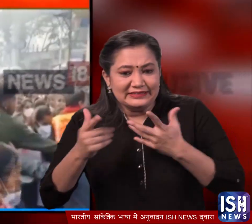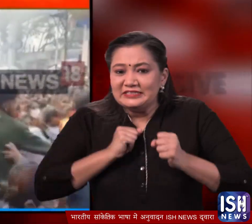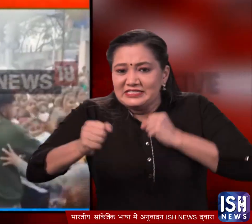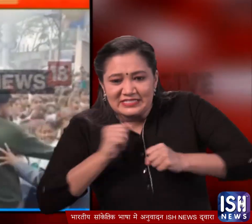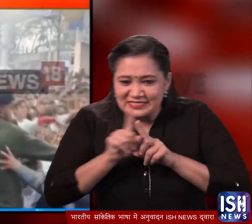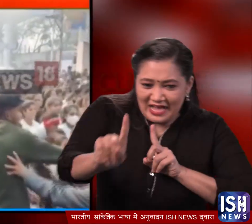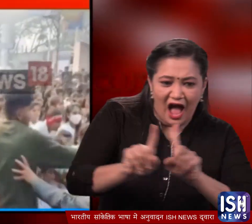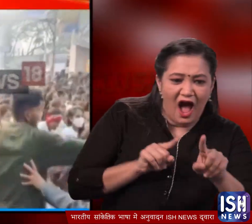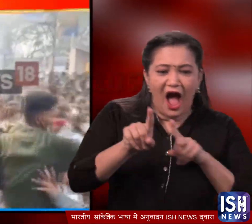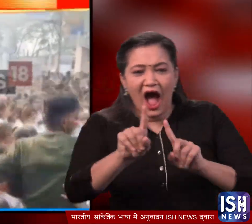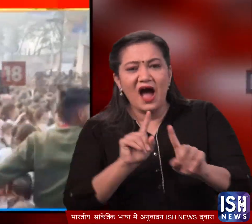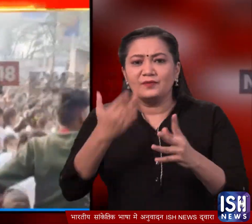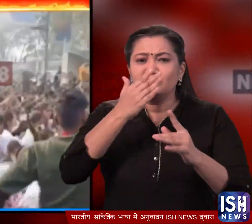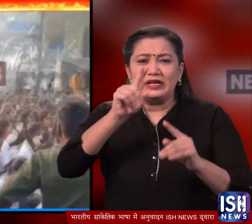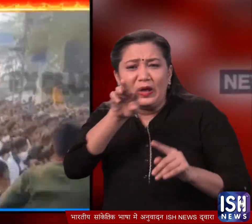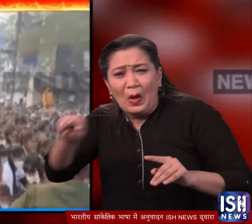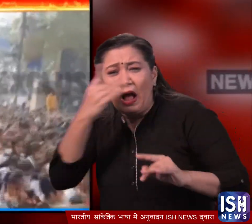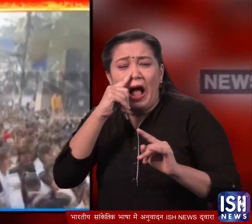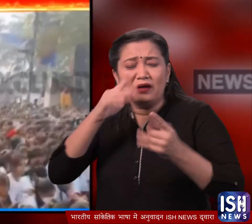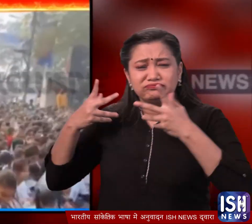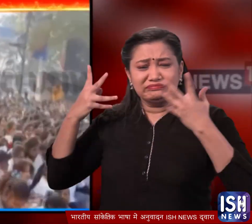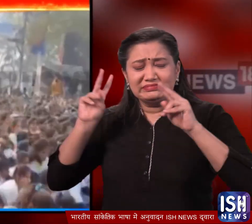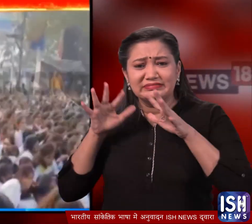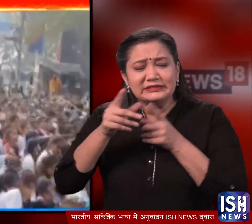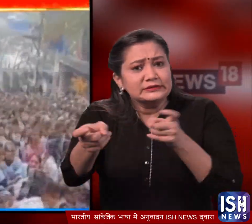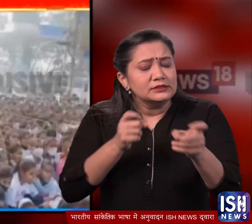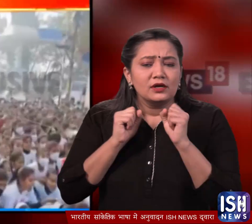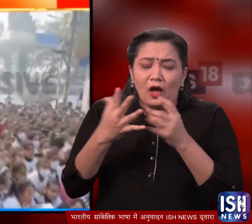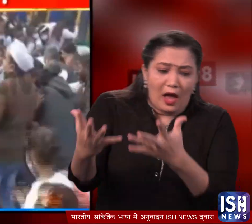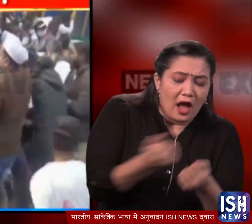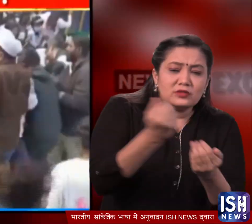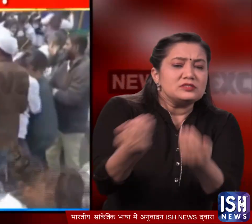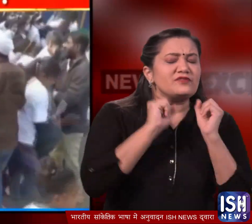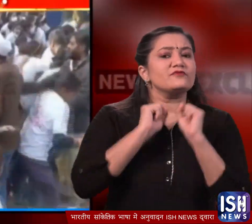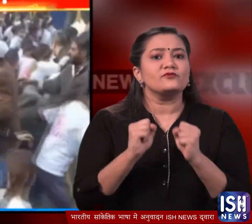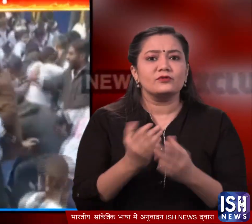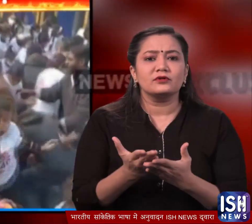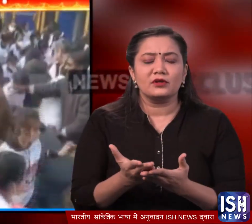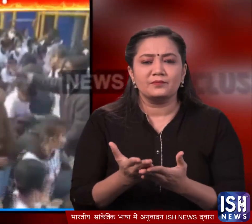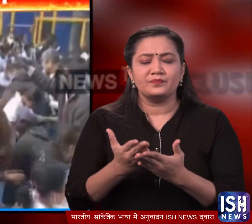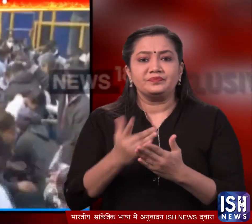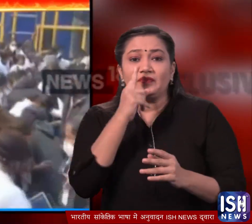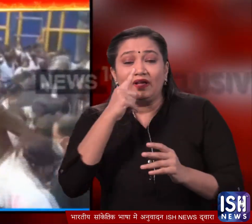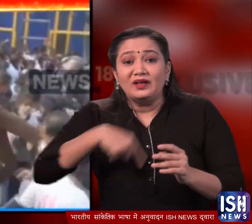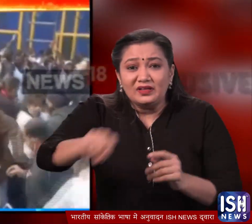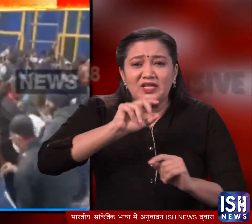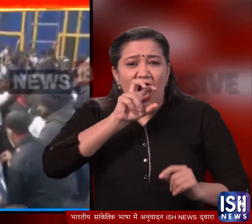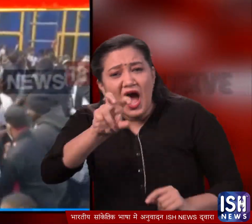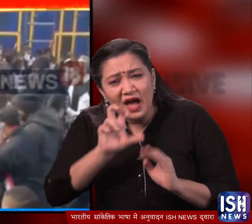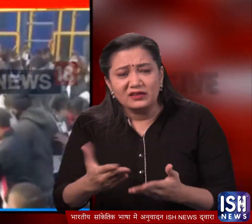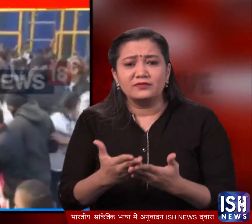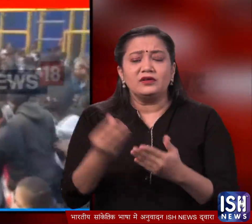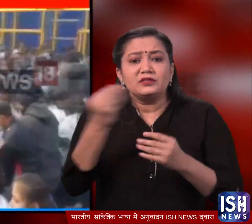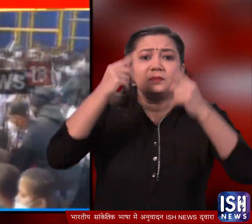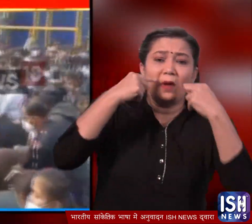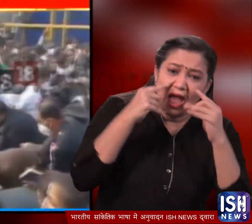लेकिन एक दूसरे से आगे निकलने की कोशिश में जुटी हजारों छात्राओं की भीड़ से उन्हें बचाना उनके लिए टेढ़ी खीर साबित हुआ। इस दौरान भगदड़ में